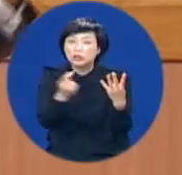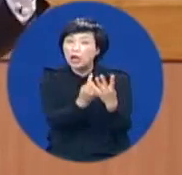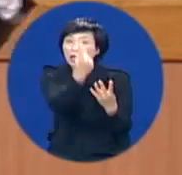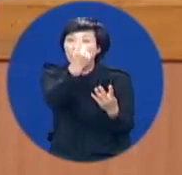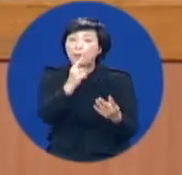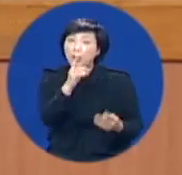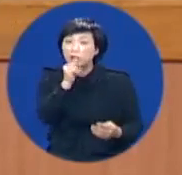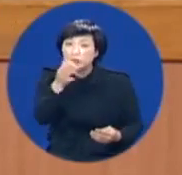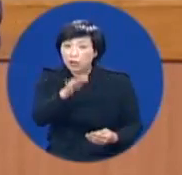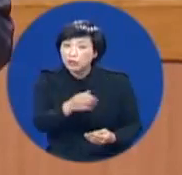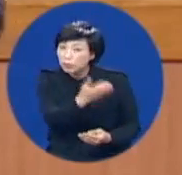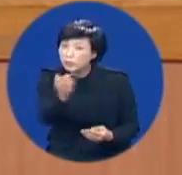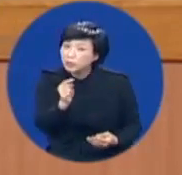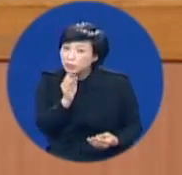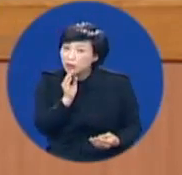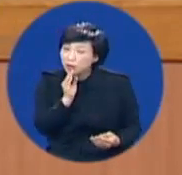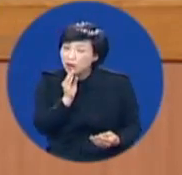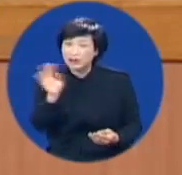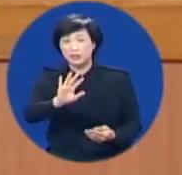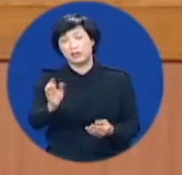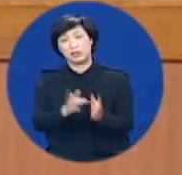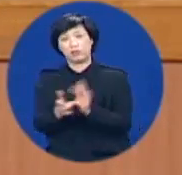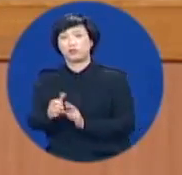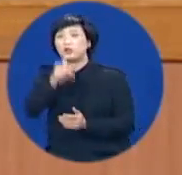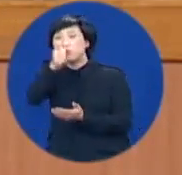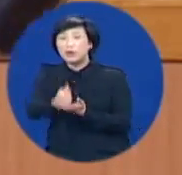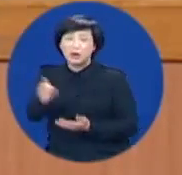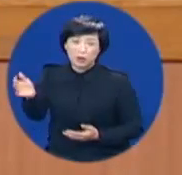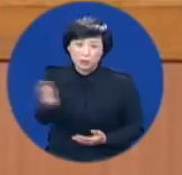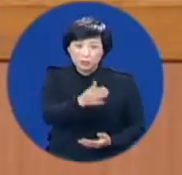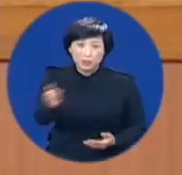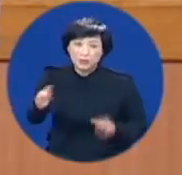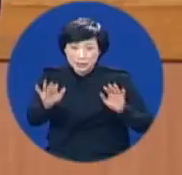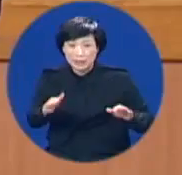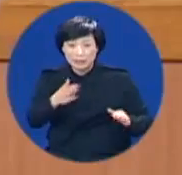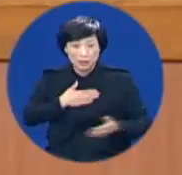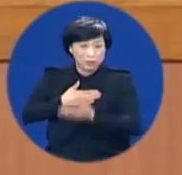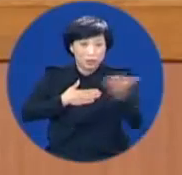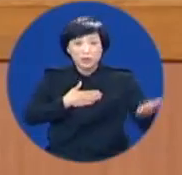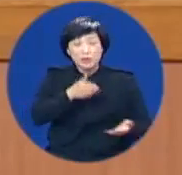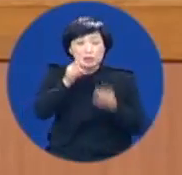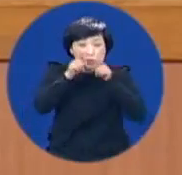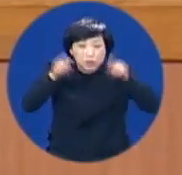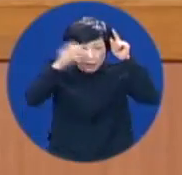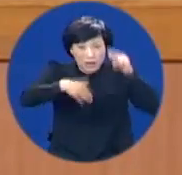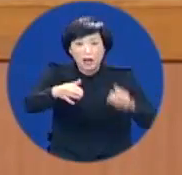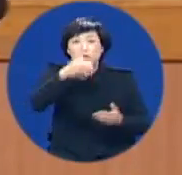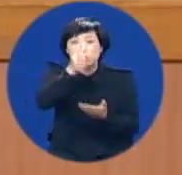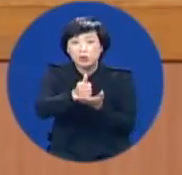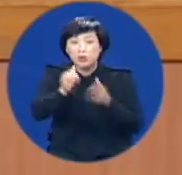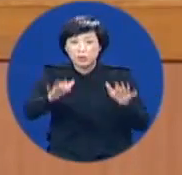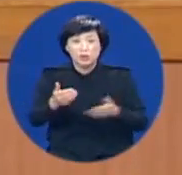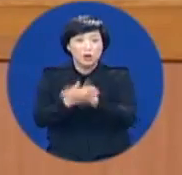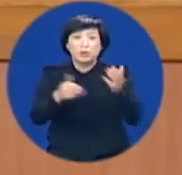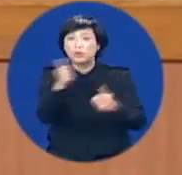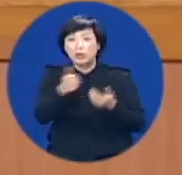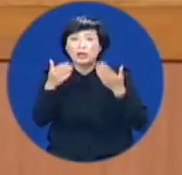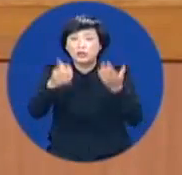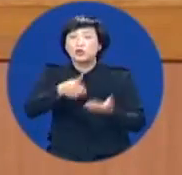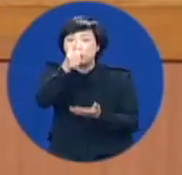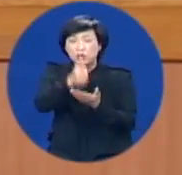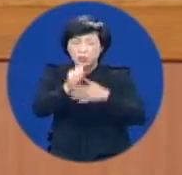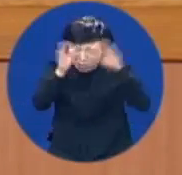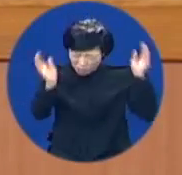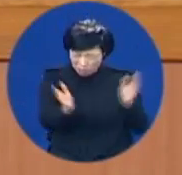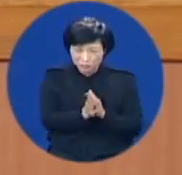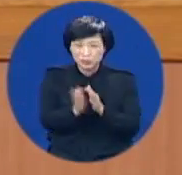예수는 죄가 없으셔요. 나와 여러분들이 지옥 갈 죄, 오늘 여러분이 말씀드린 그 죄